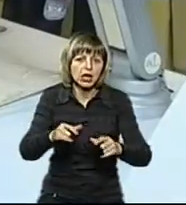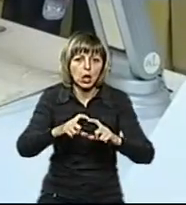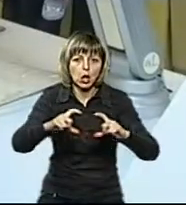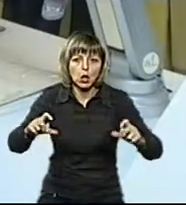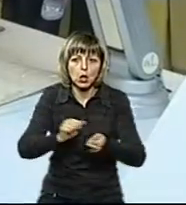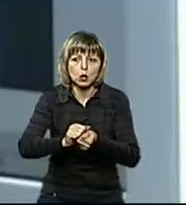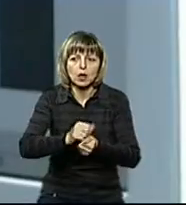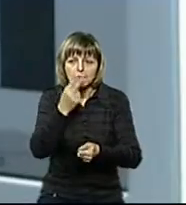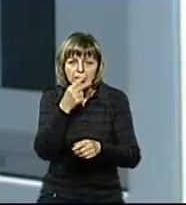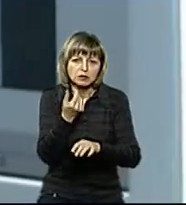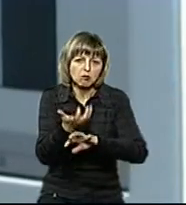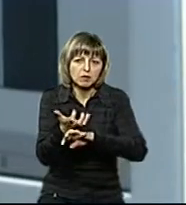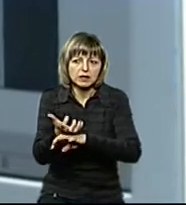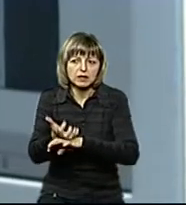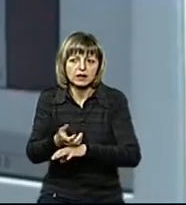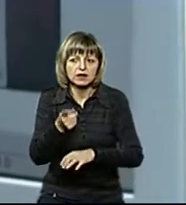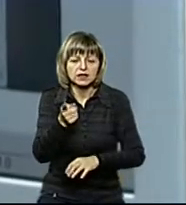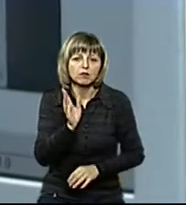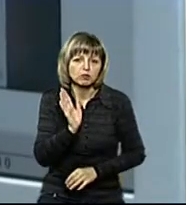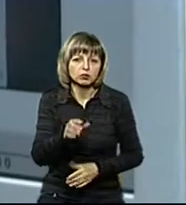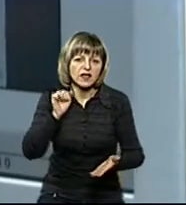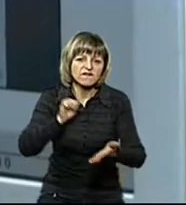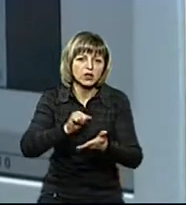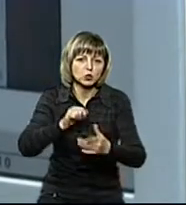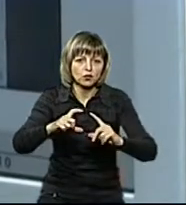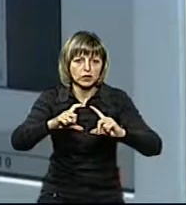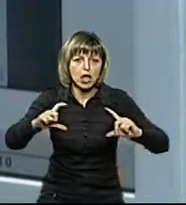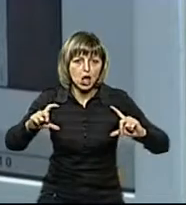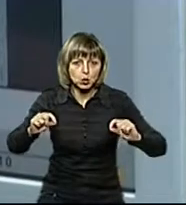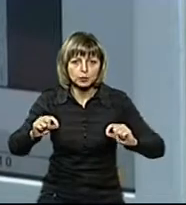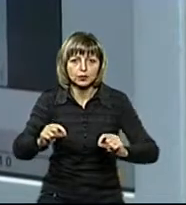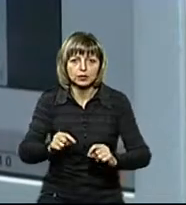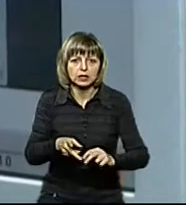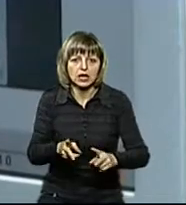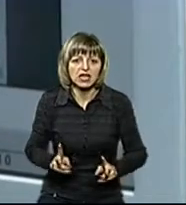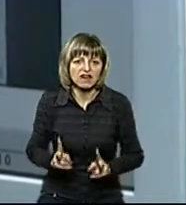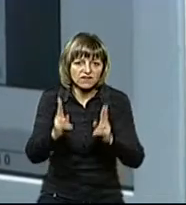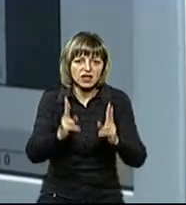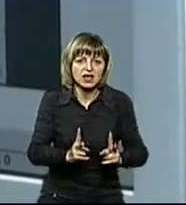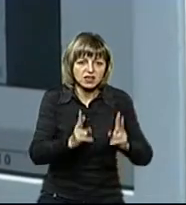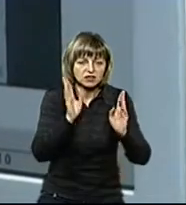ось помарочка, бачите? І це вже буде вибракована купюра. Її виріжуть, вона піде в брак.